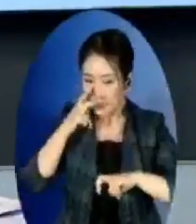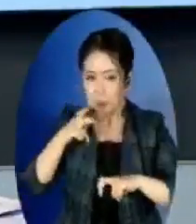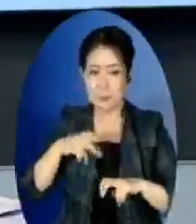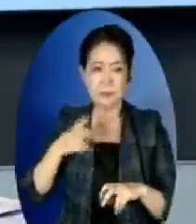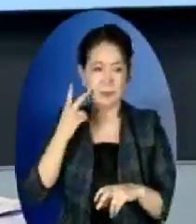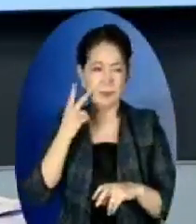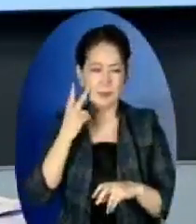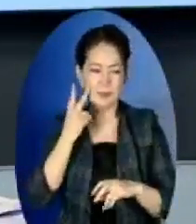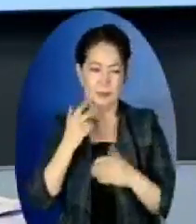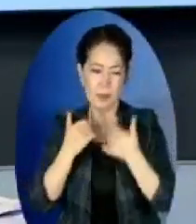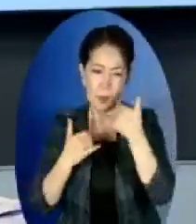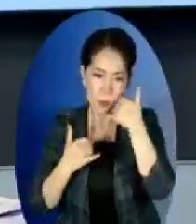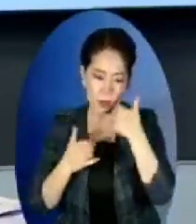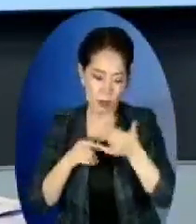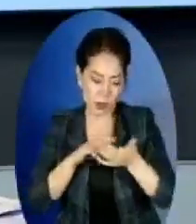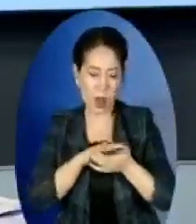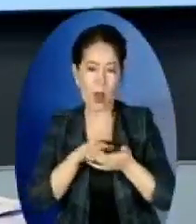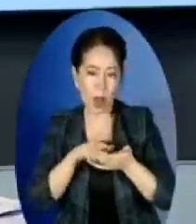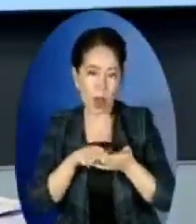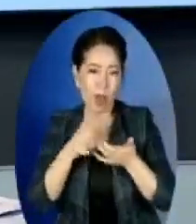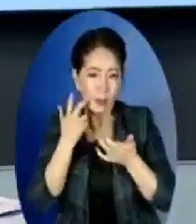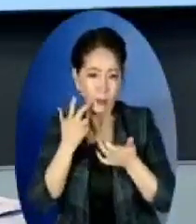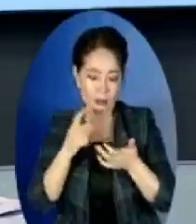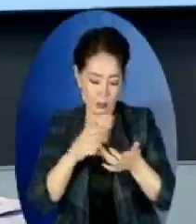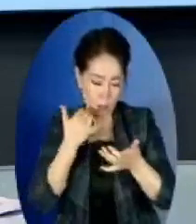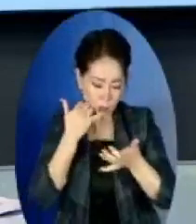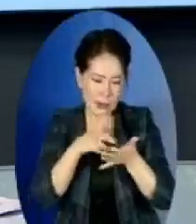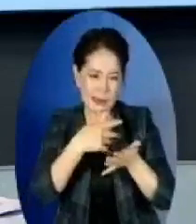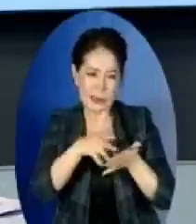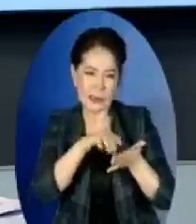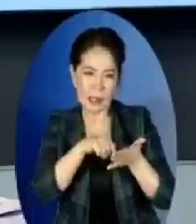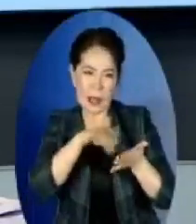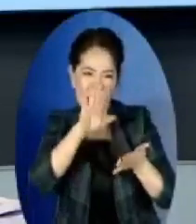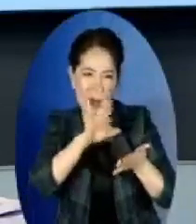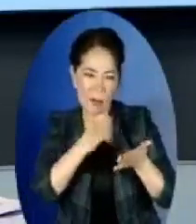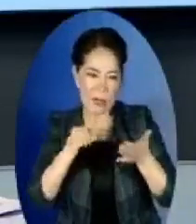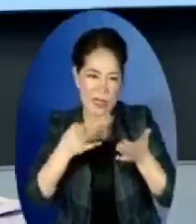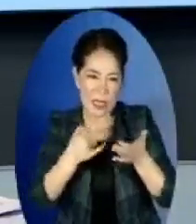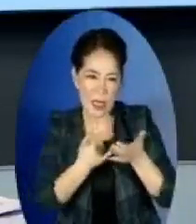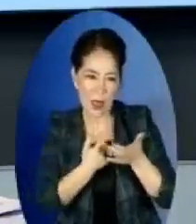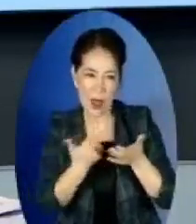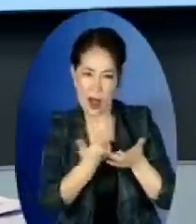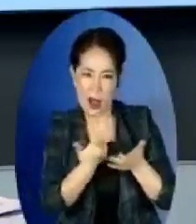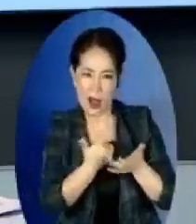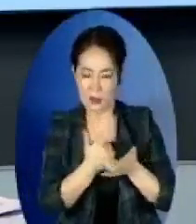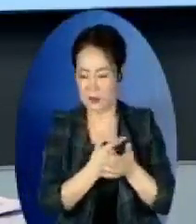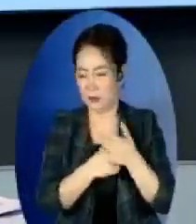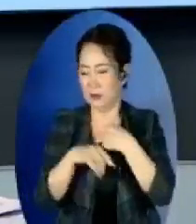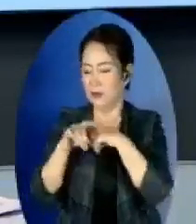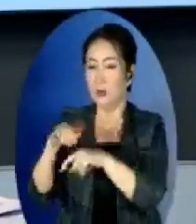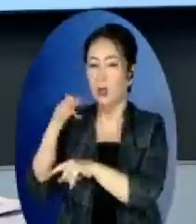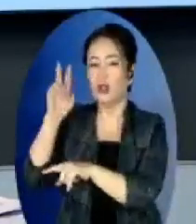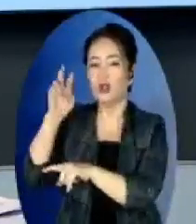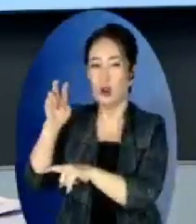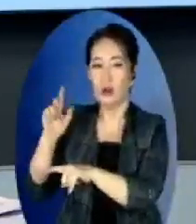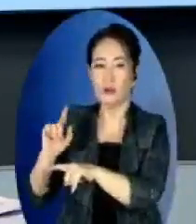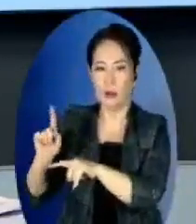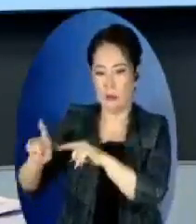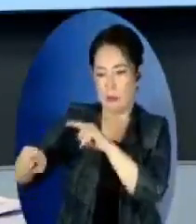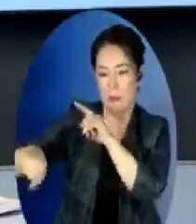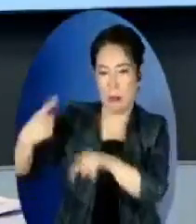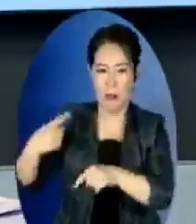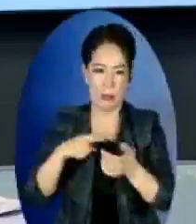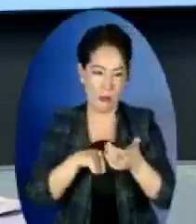үргэлж хэргэлдэг гар утас түүний дэлгэцэн ариун цэврийн өрөөний суултураас ч илүү их нян тээж байдгийг тогтоожээ. Иймээс гар утсаа сайн цэвэрлэж